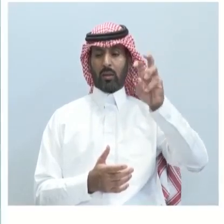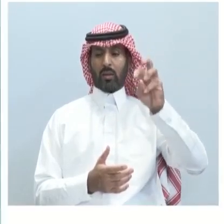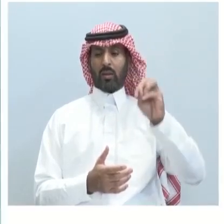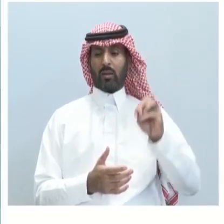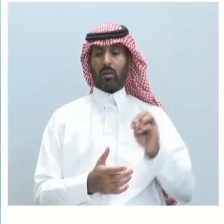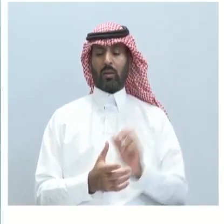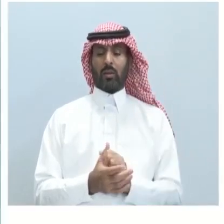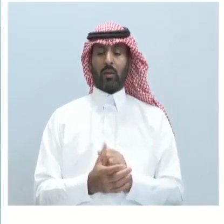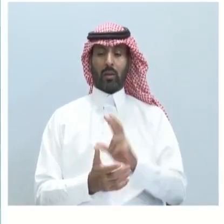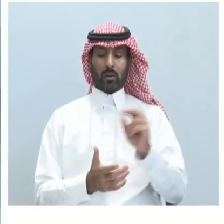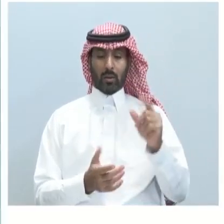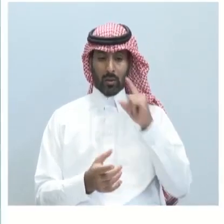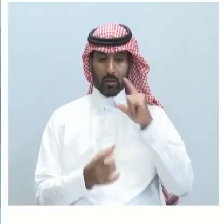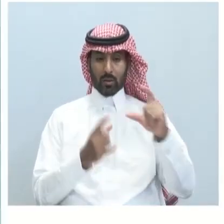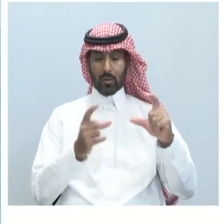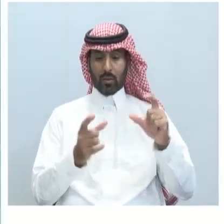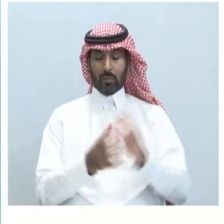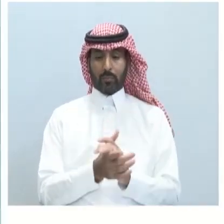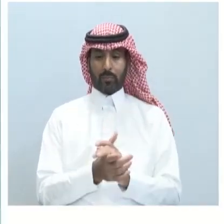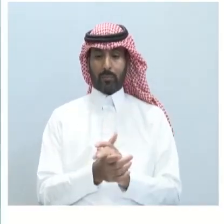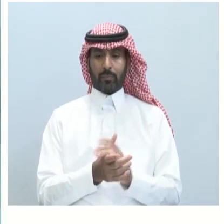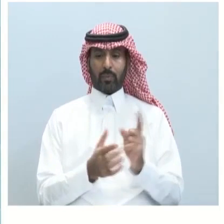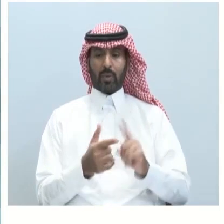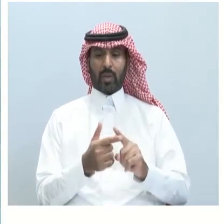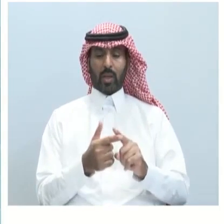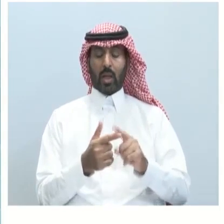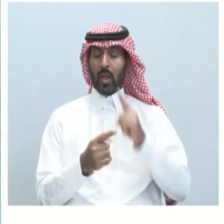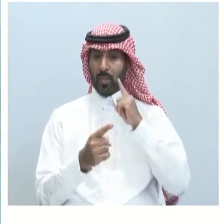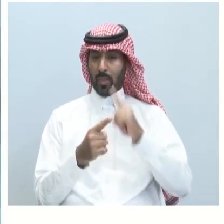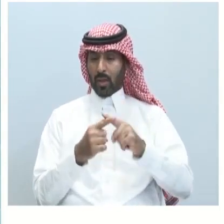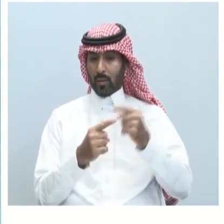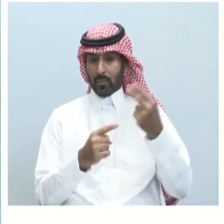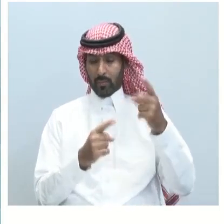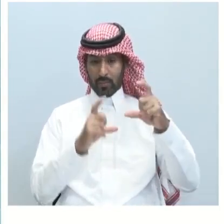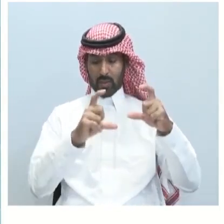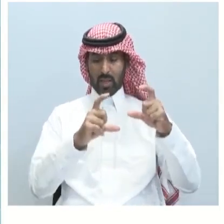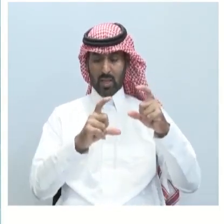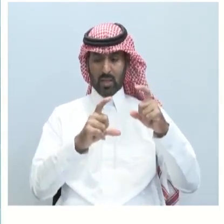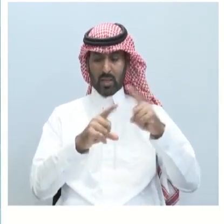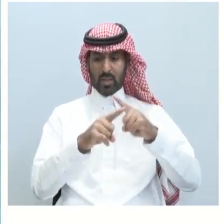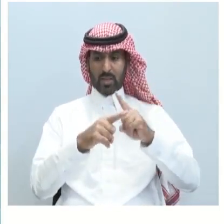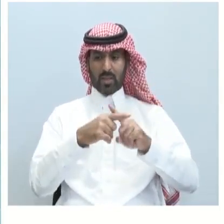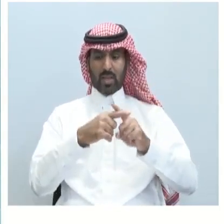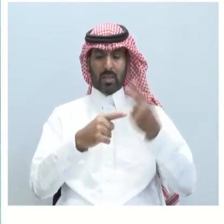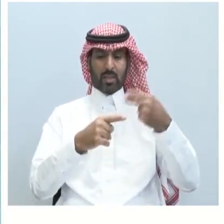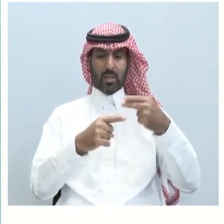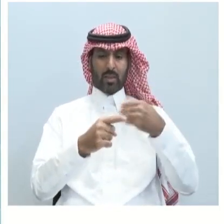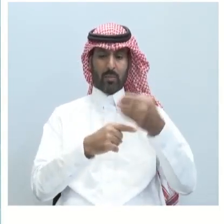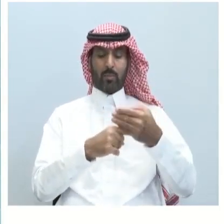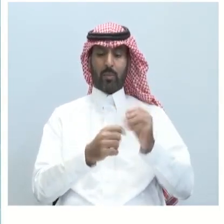اس سالب كم اس سالب 14 عند درجه حراره 298 او 25 درجه